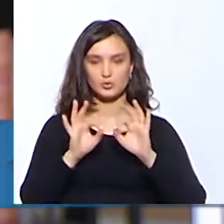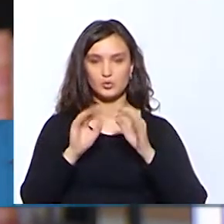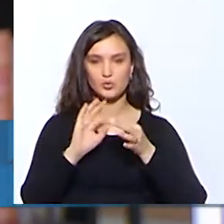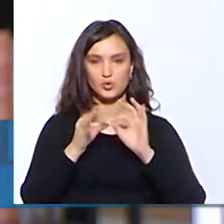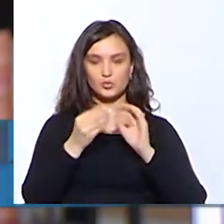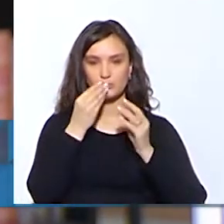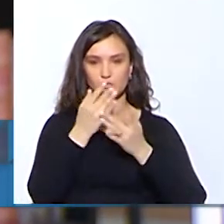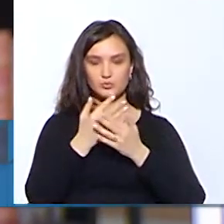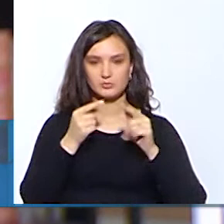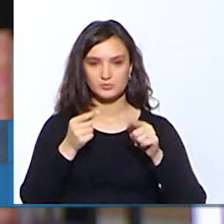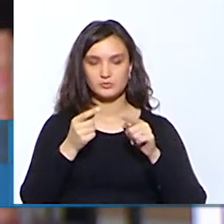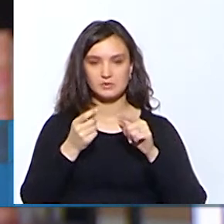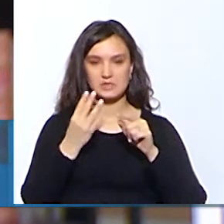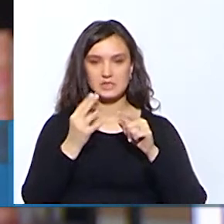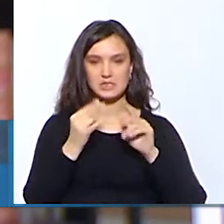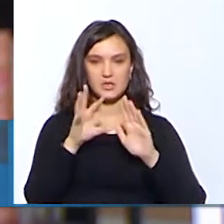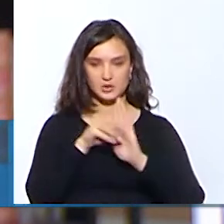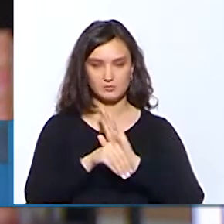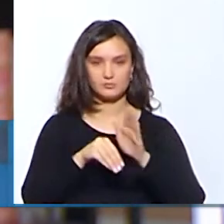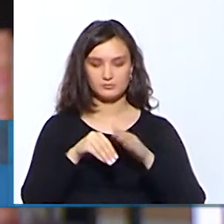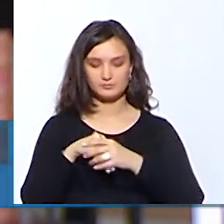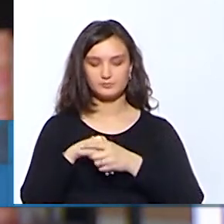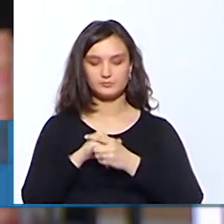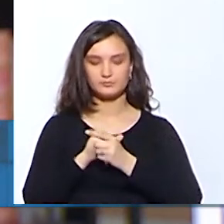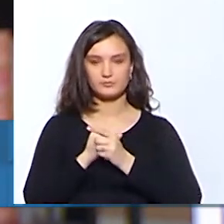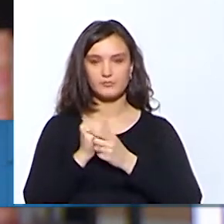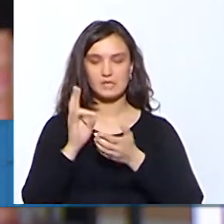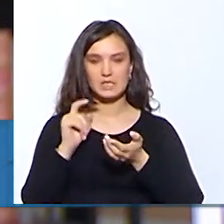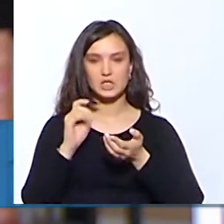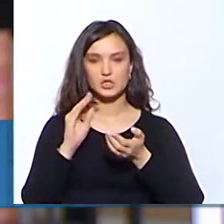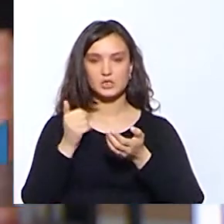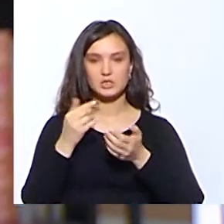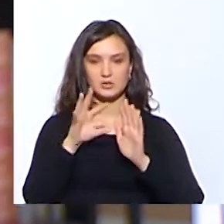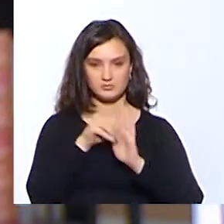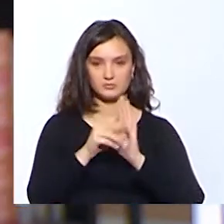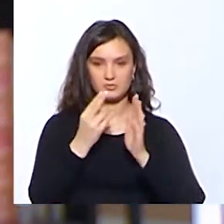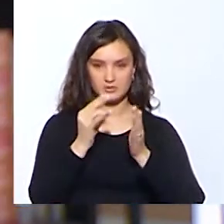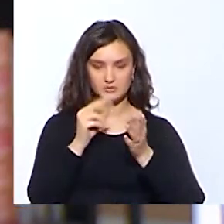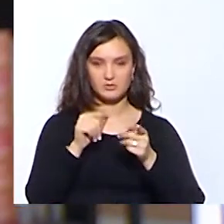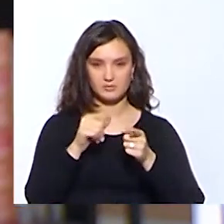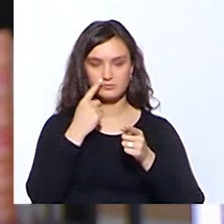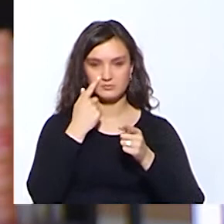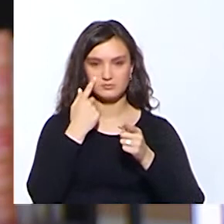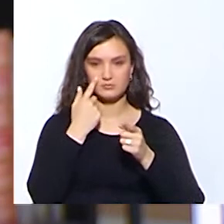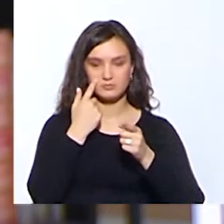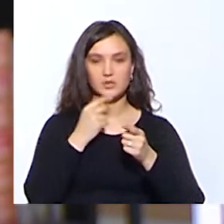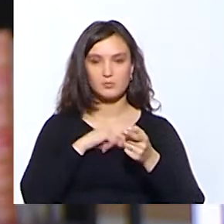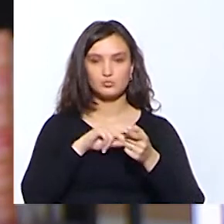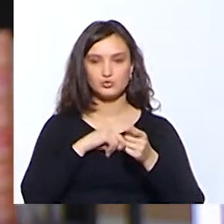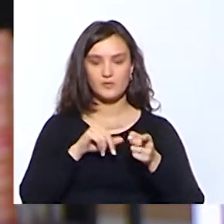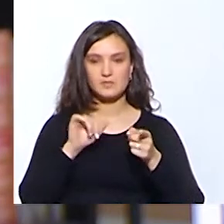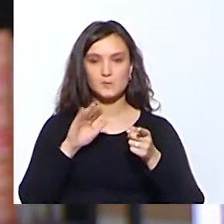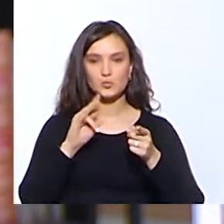პროდუქტში შემავალი ცილოვანი სტრუქტურების მიმართ, ან ნახშირწყლოვანი სტრუქტურების მიმართ, ამუშავებს